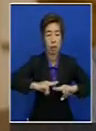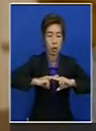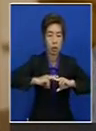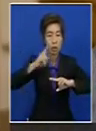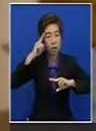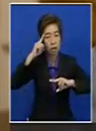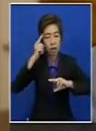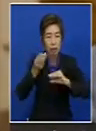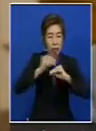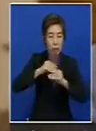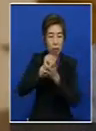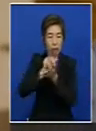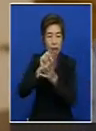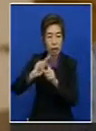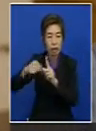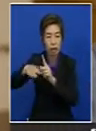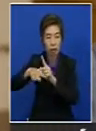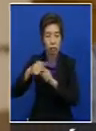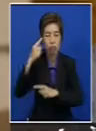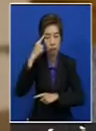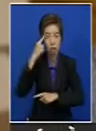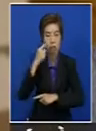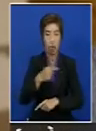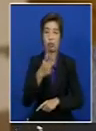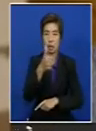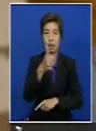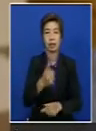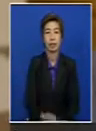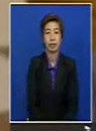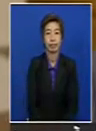のまあ組み立ても考えた方がいいと思います。